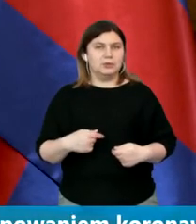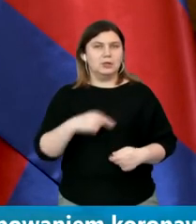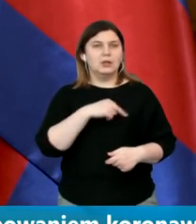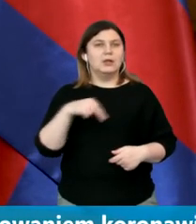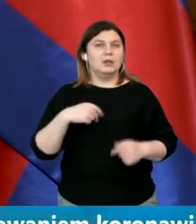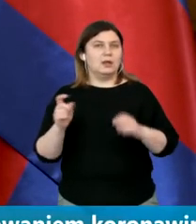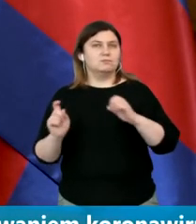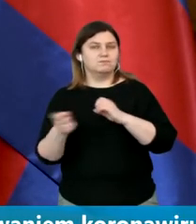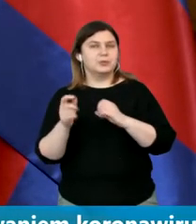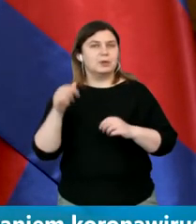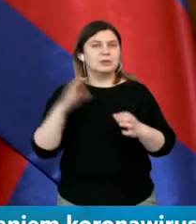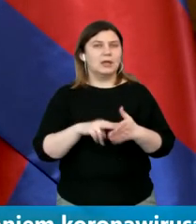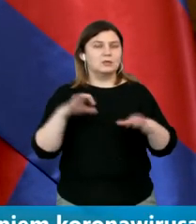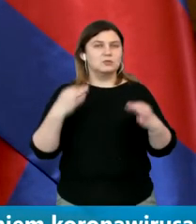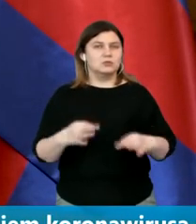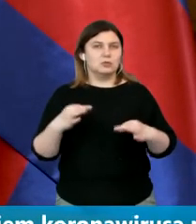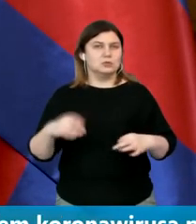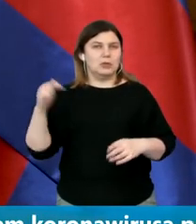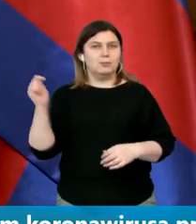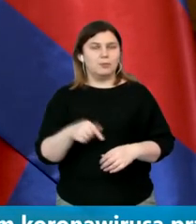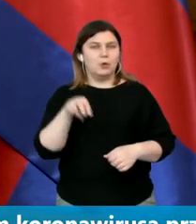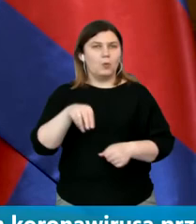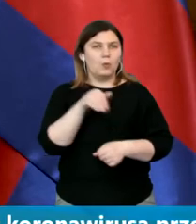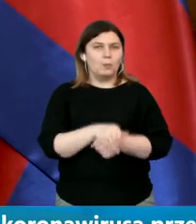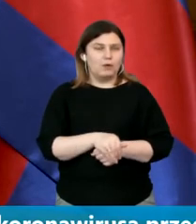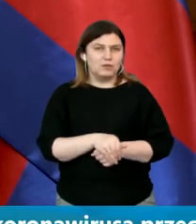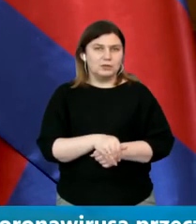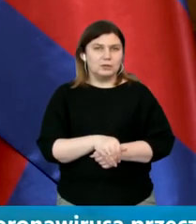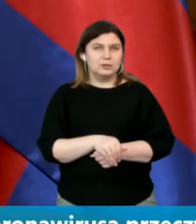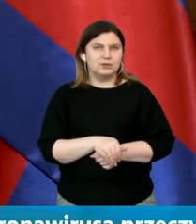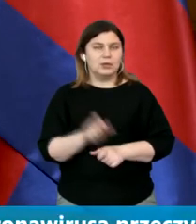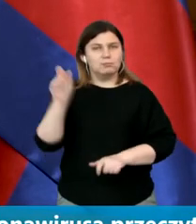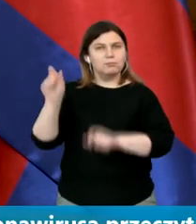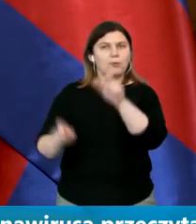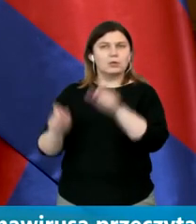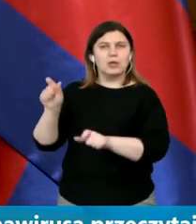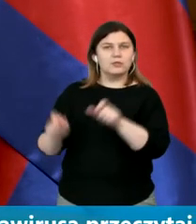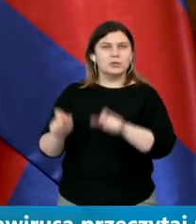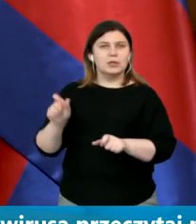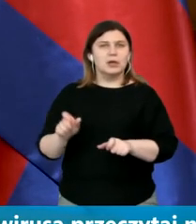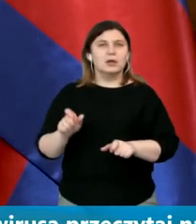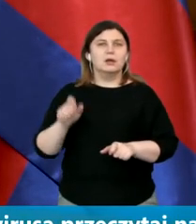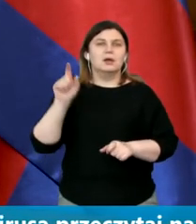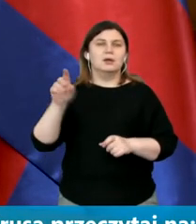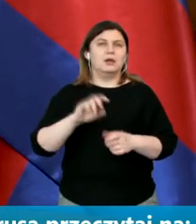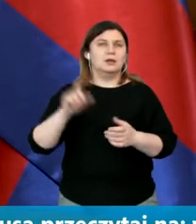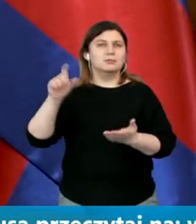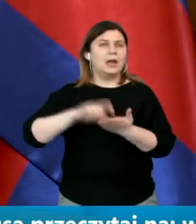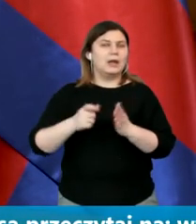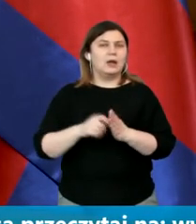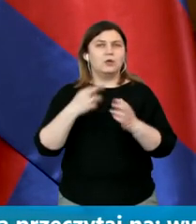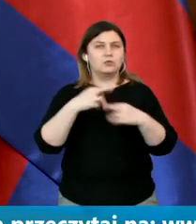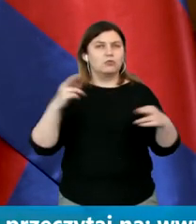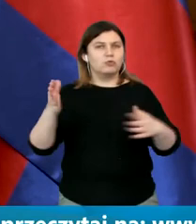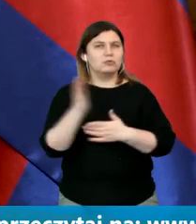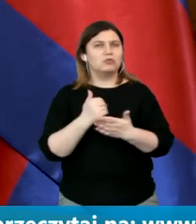zaplecza. Na dzisiaj musielibyśmy mieć umowy z pojedynczymi gabinetami w różnych częściach miasta